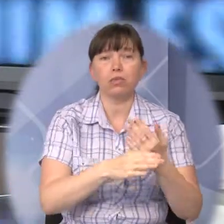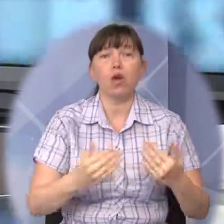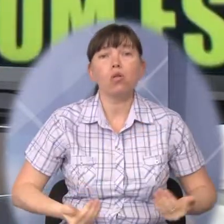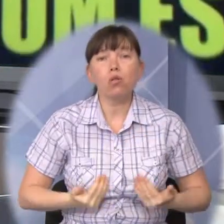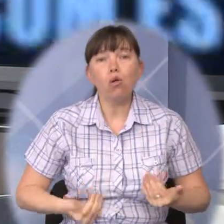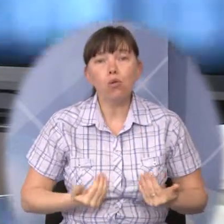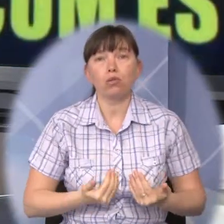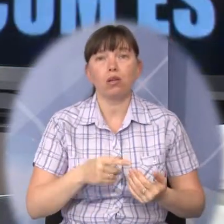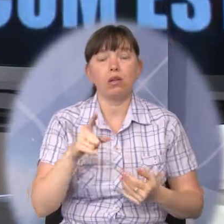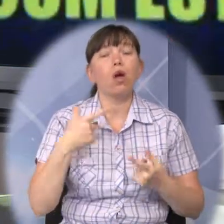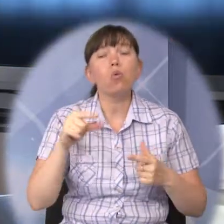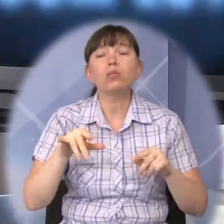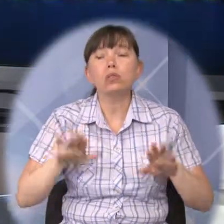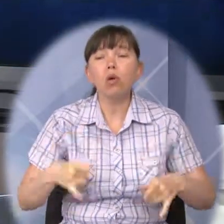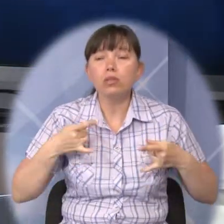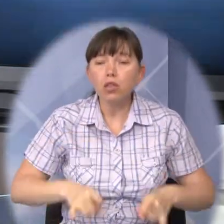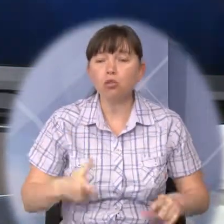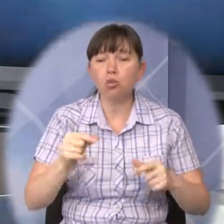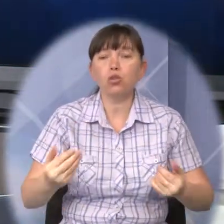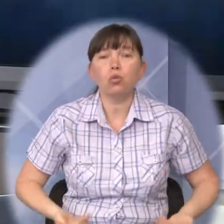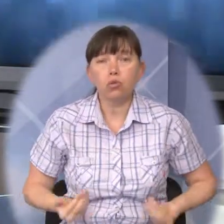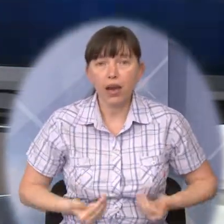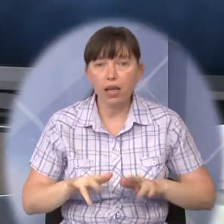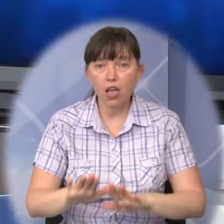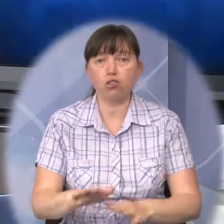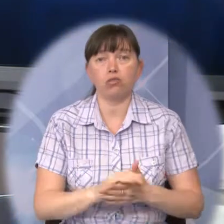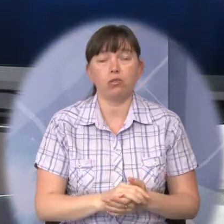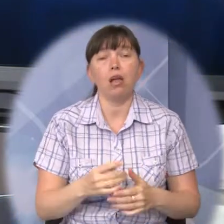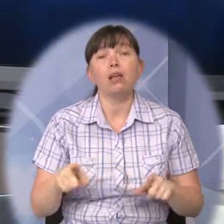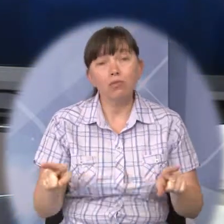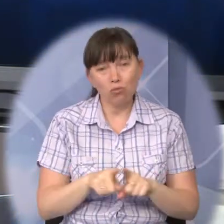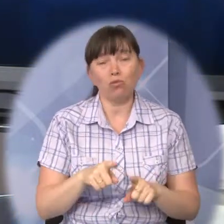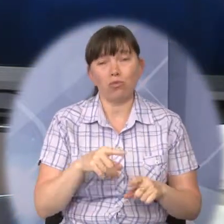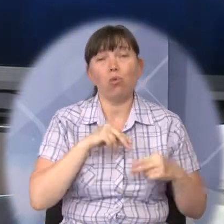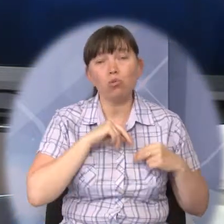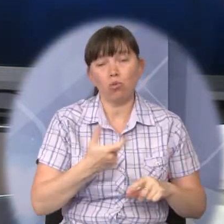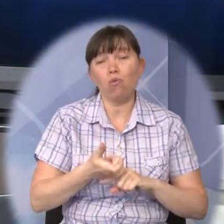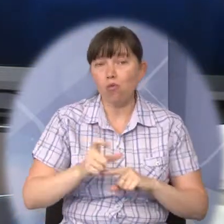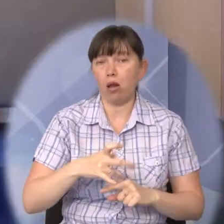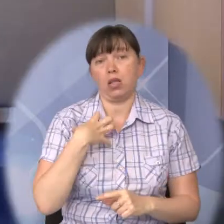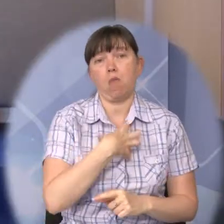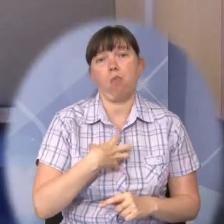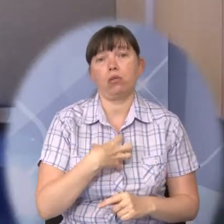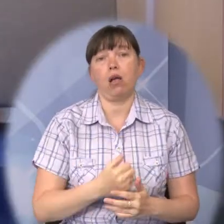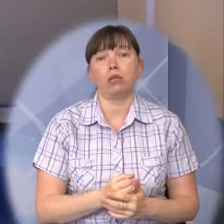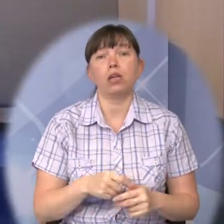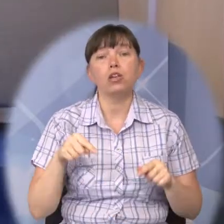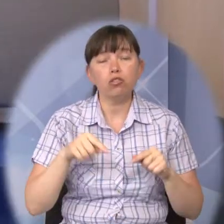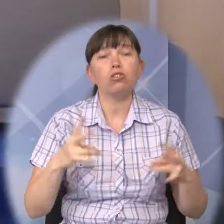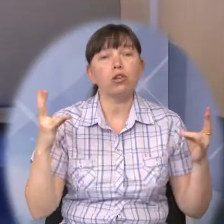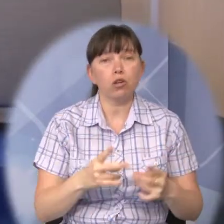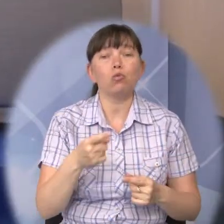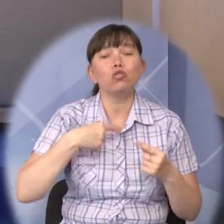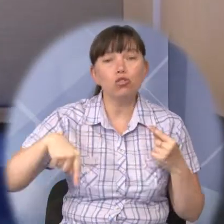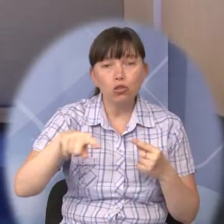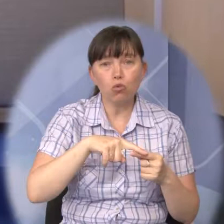locuitorii unde te-ai născut, unde trăiești, cred că este tot un lucru foarte important și aici ar trebui și